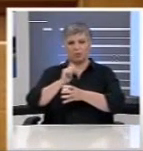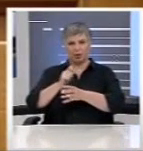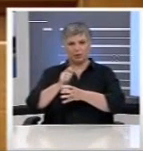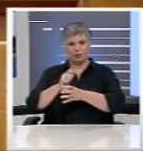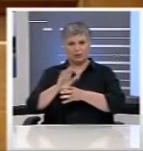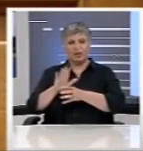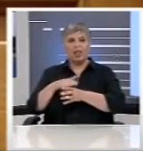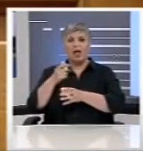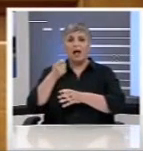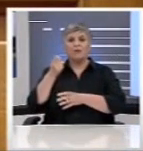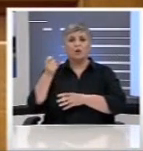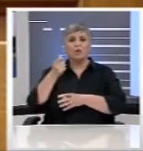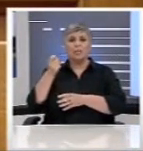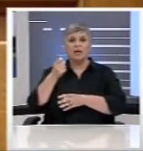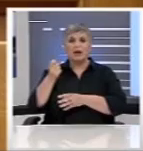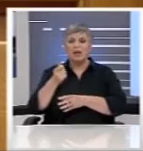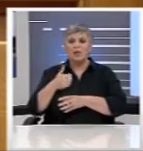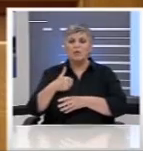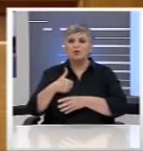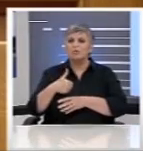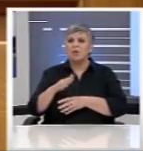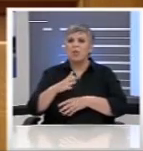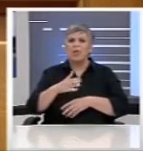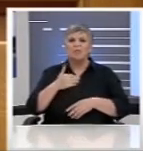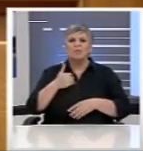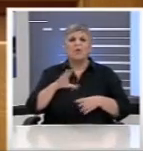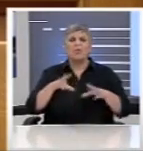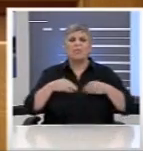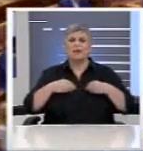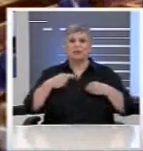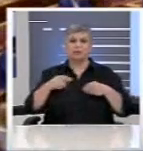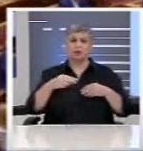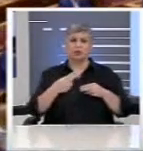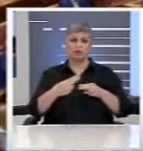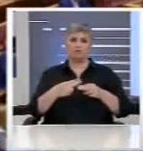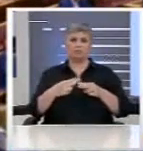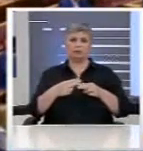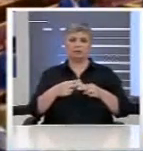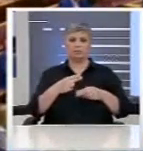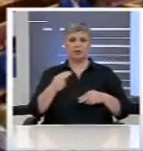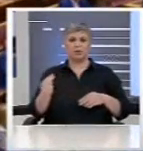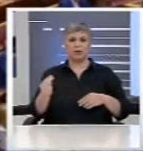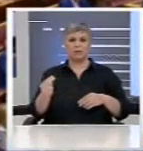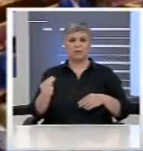χρέος ως μια σημαντική παράμετρο για την πορεία της οικονομίας. Και θεωρούσατε ότι οι επενδυτές